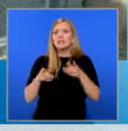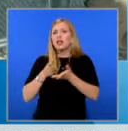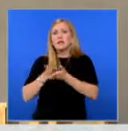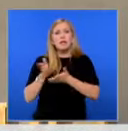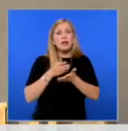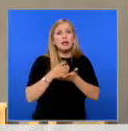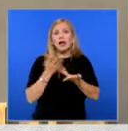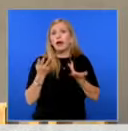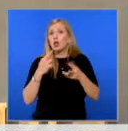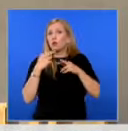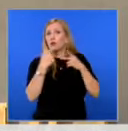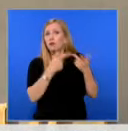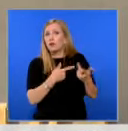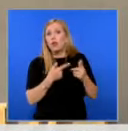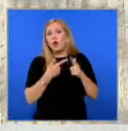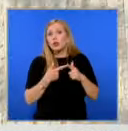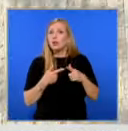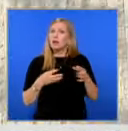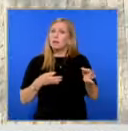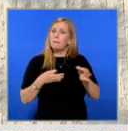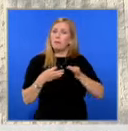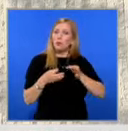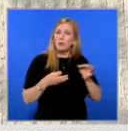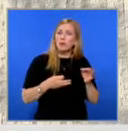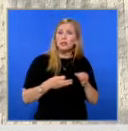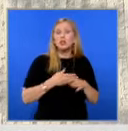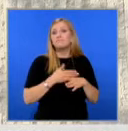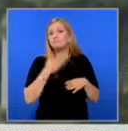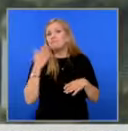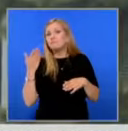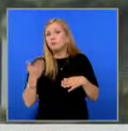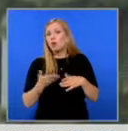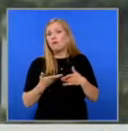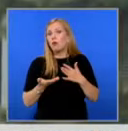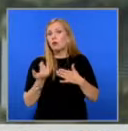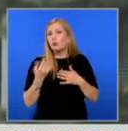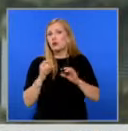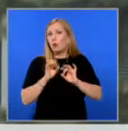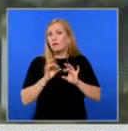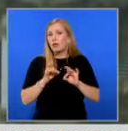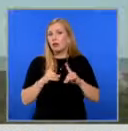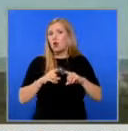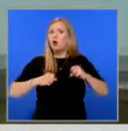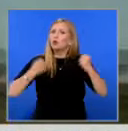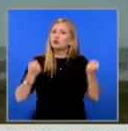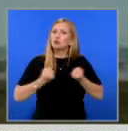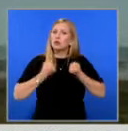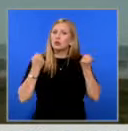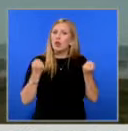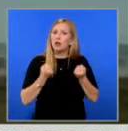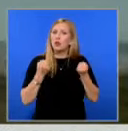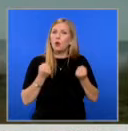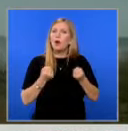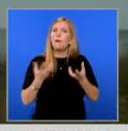за отговор от дипломатически до а това което беше обявено от премиера до ускорено придобиване на брегови